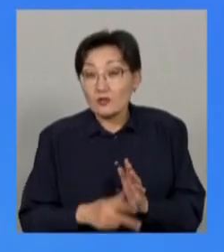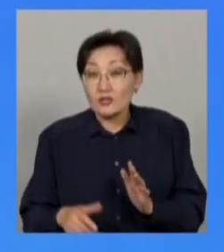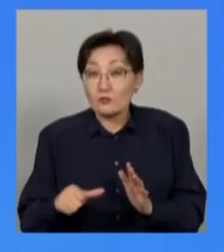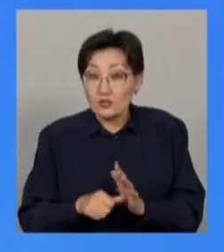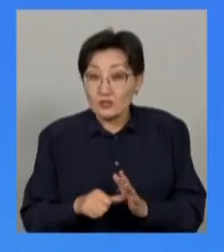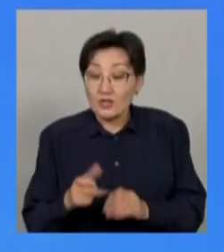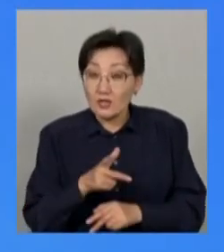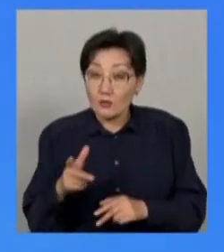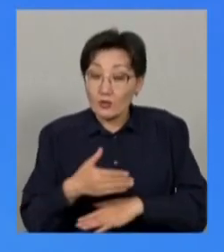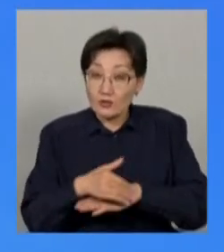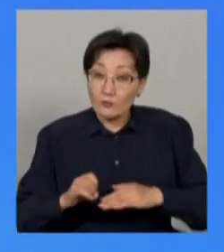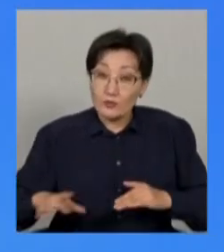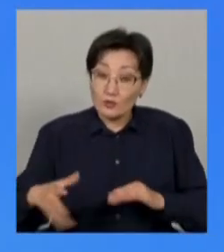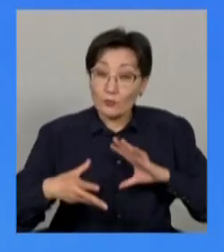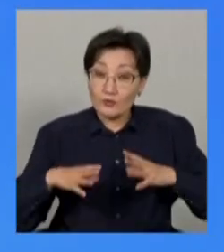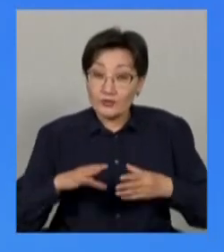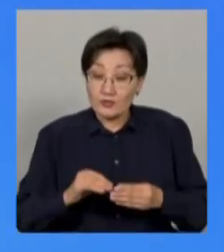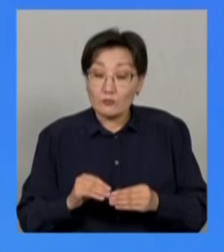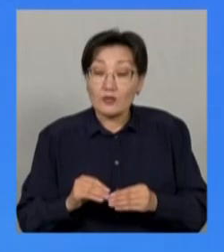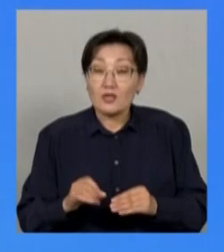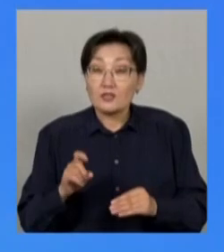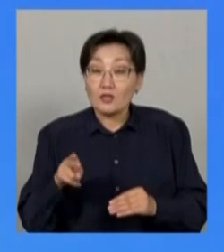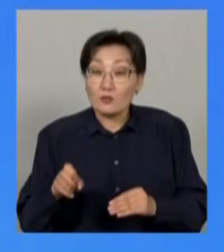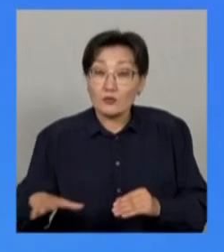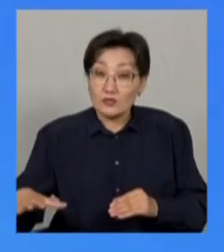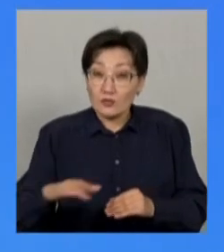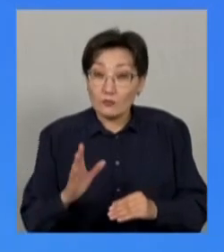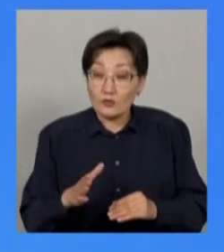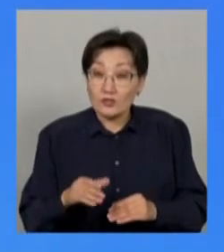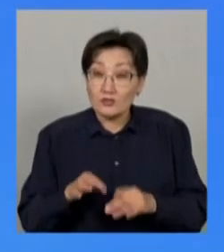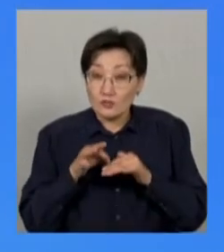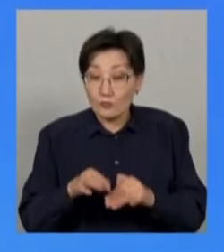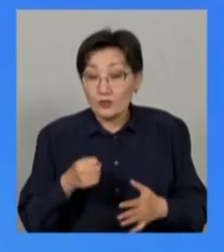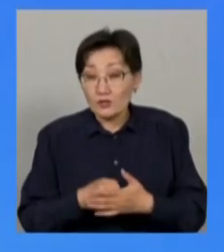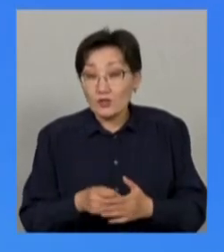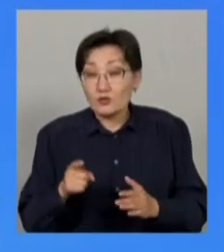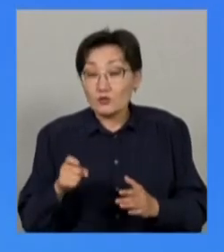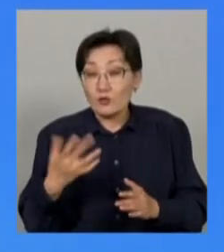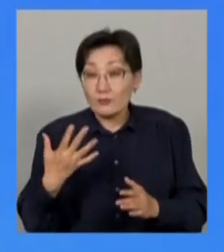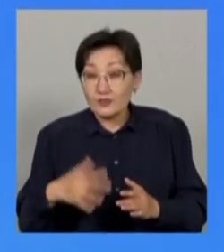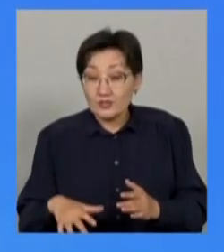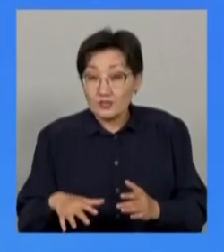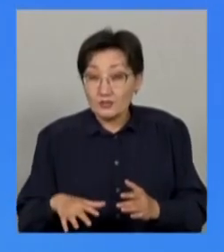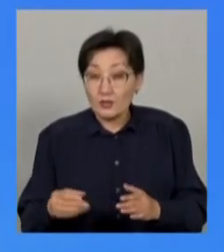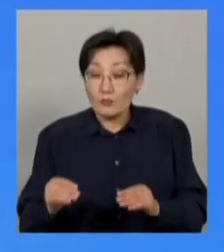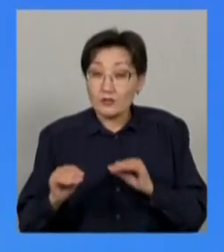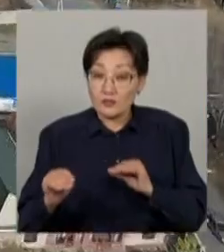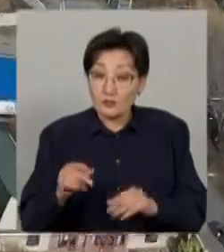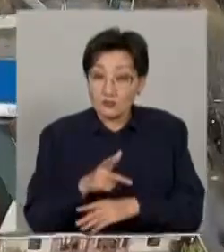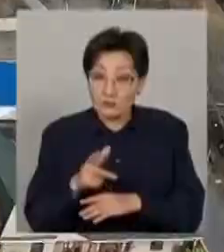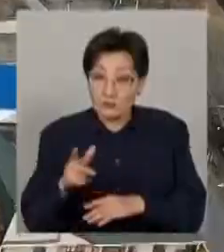района. Таким образом, общий охват комплексами «Сергек» в Воеводовском районе будет доведен до почти до 150 аппаратных